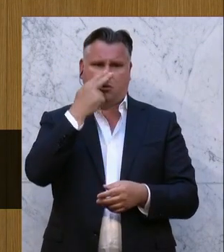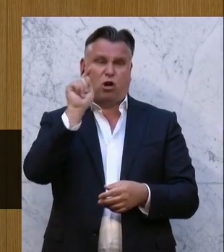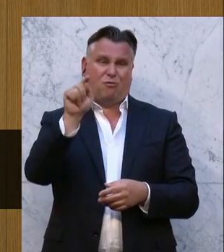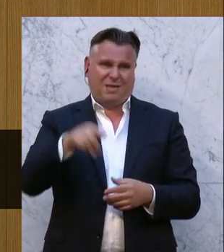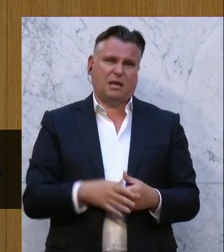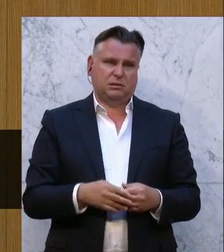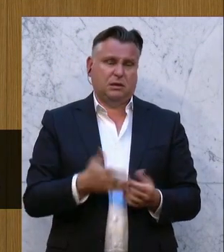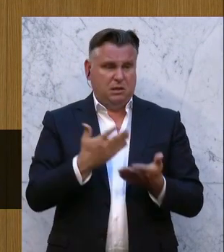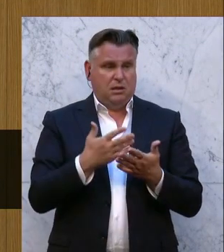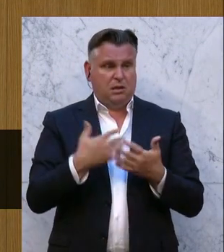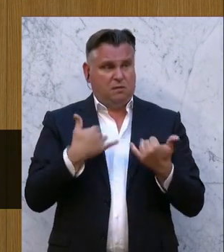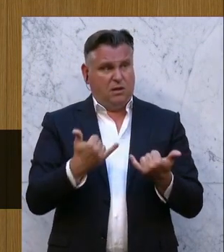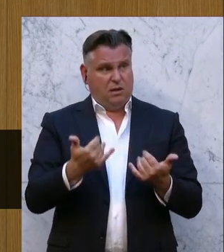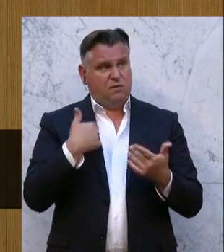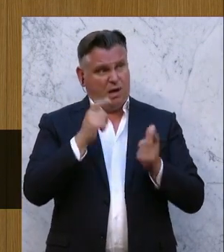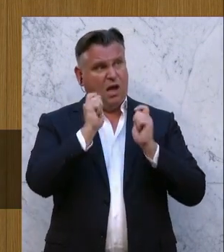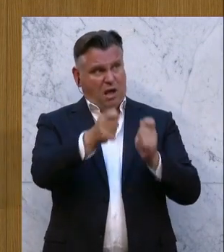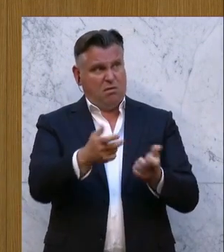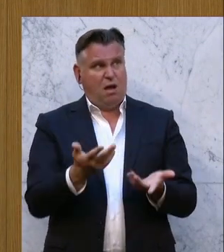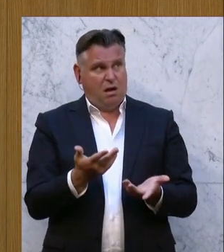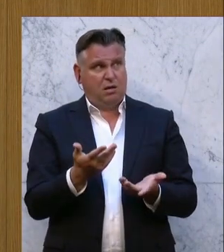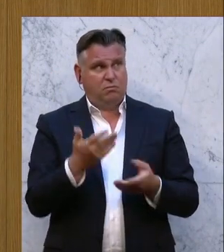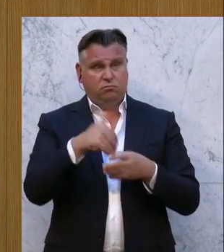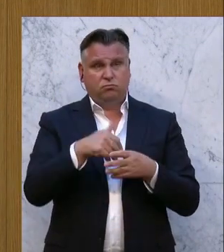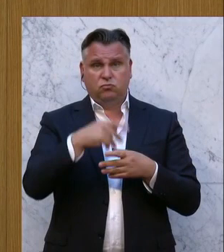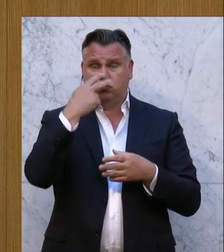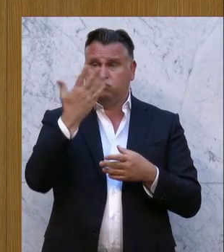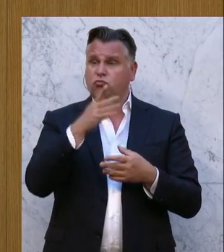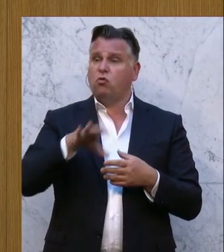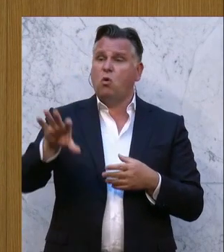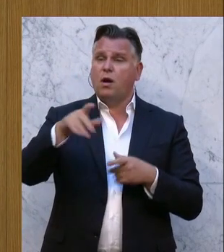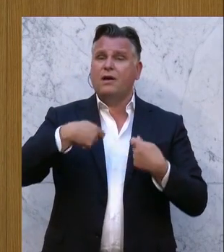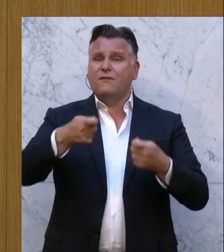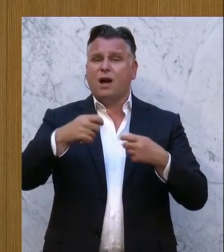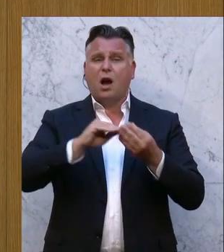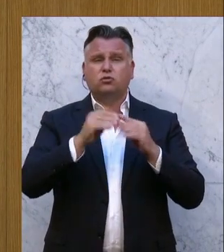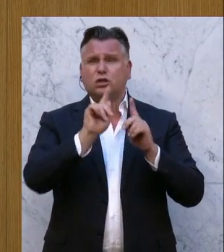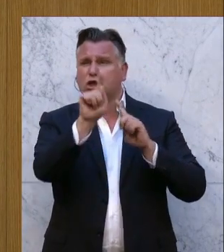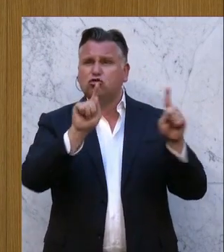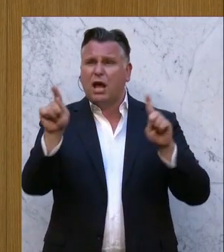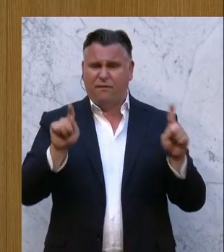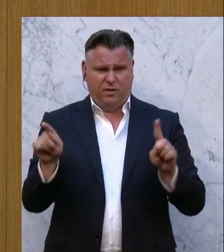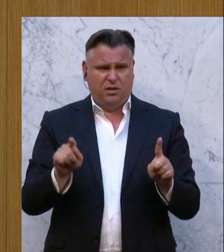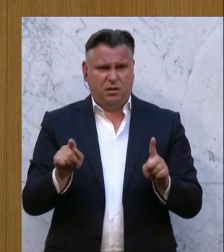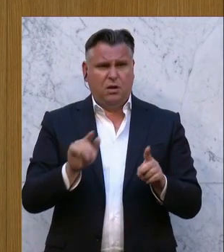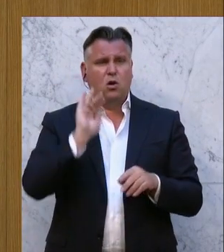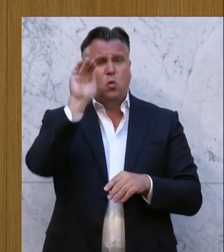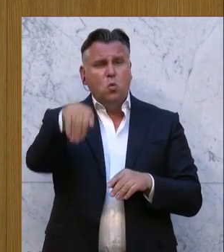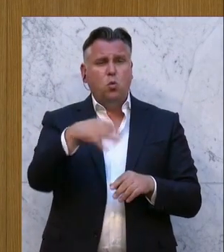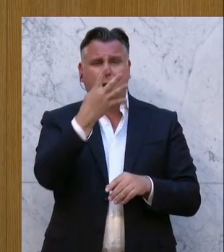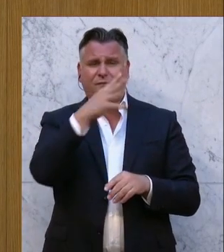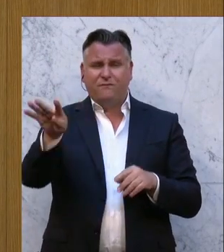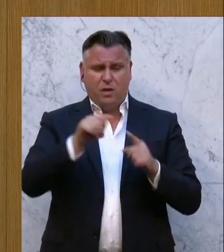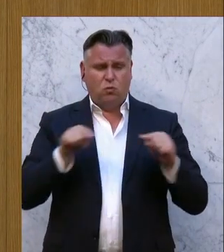haben wir ja diesen Antrag jetzt, dass wir sagen, Lokale und Verkaufsgeschäfte und über 400